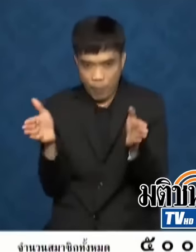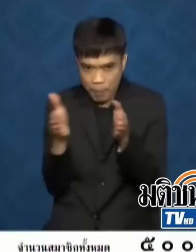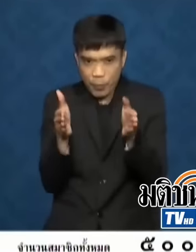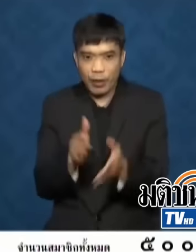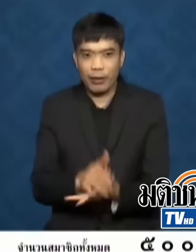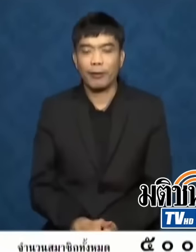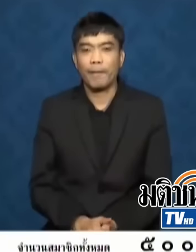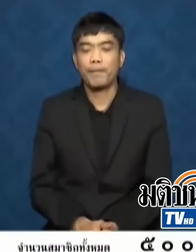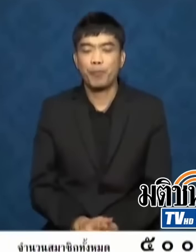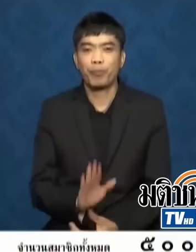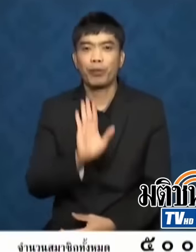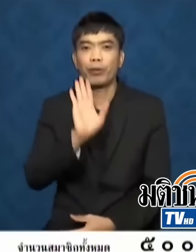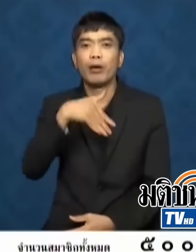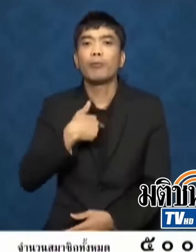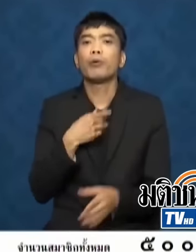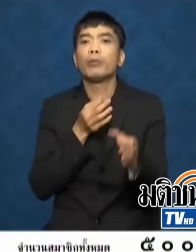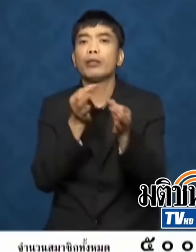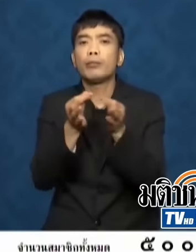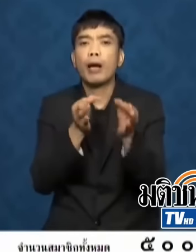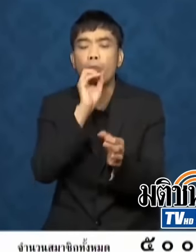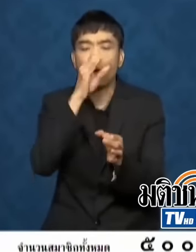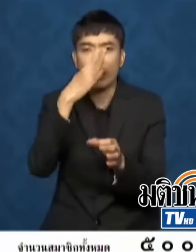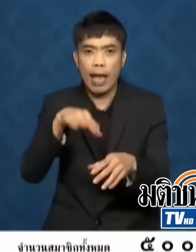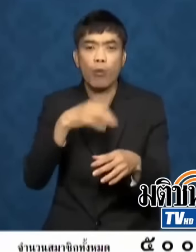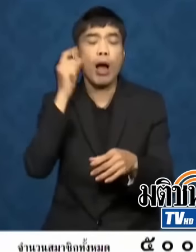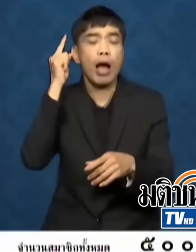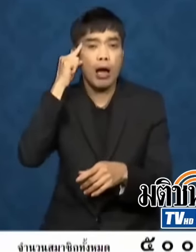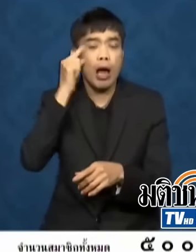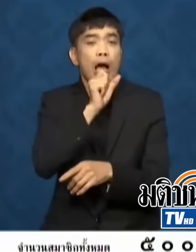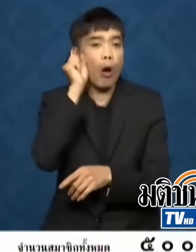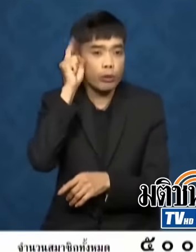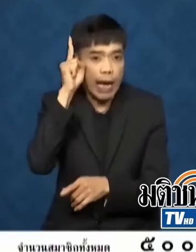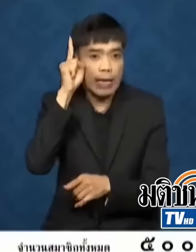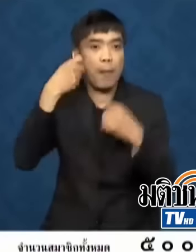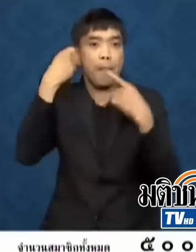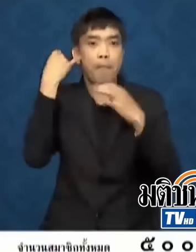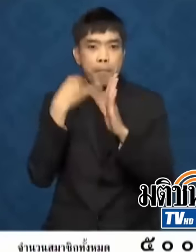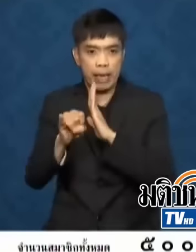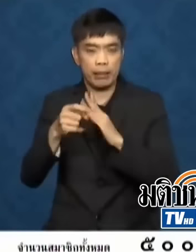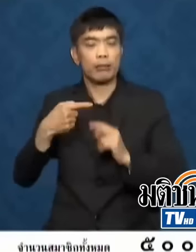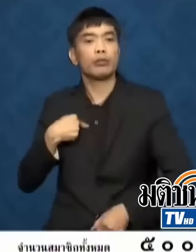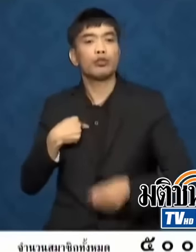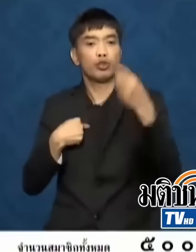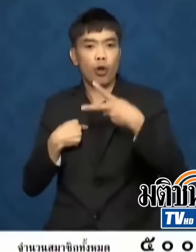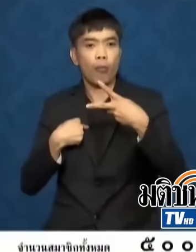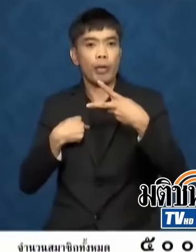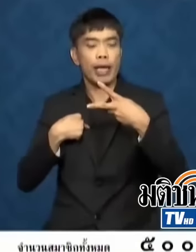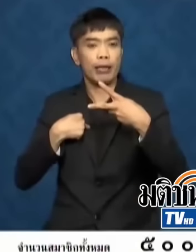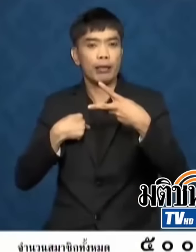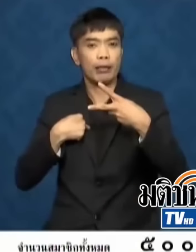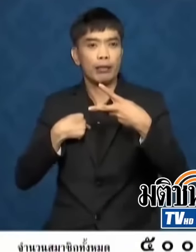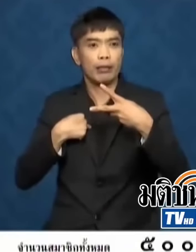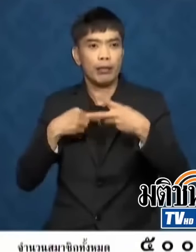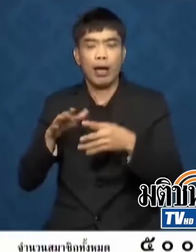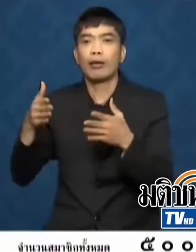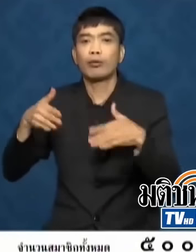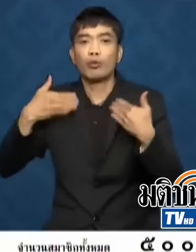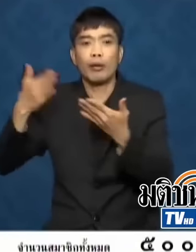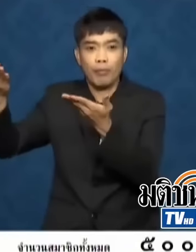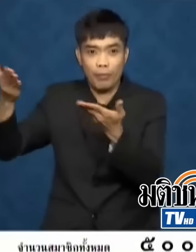ได้เลยครับ ผมพูดไปแล้วนะครับว่าก่อให้เกิดความเข้าใจที่คลาดเคลื่อนต่อผม2ประการอย่างไรแล้วก็ต้องขออนุญาตต้อนรับนักศึกษาจากมส